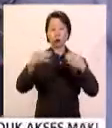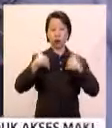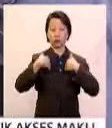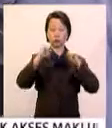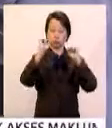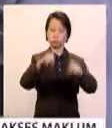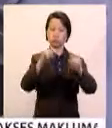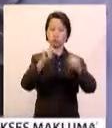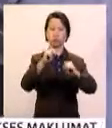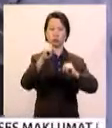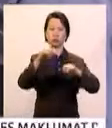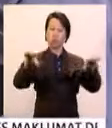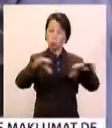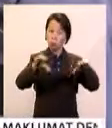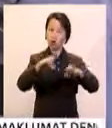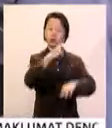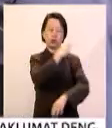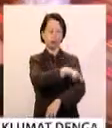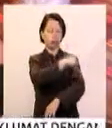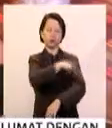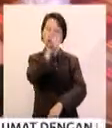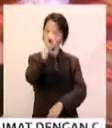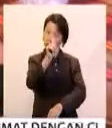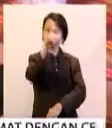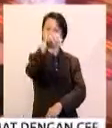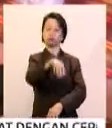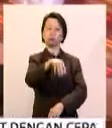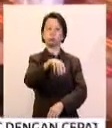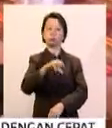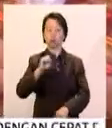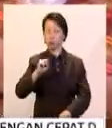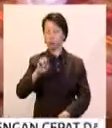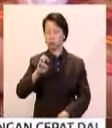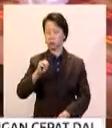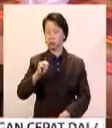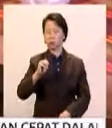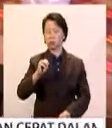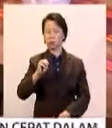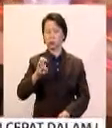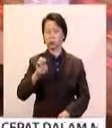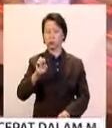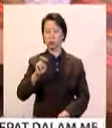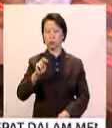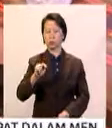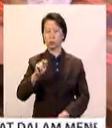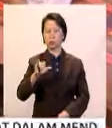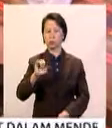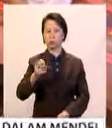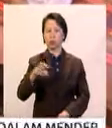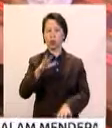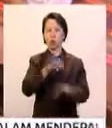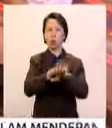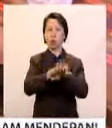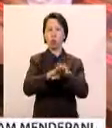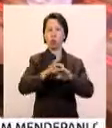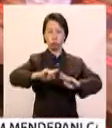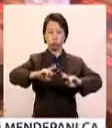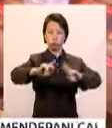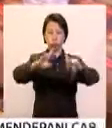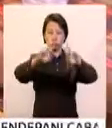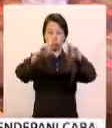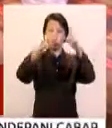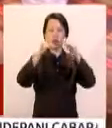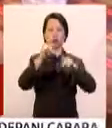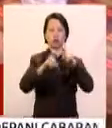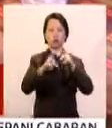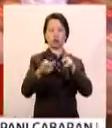boleh, hospital mesti ada kat sini. Seminyih bawa ke Belanang, pembangunan teramat laju, teramat pesat. Penduduk dah